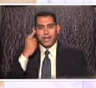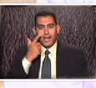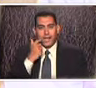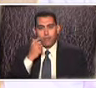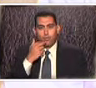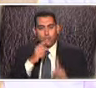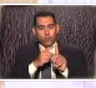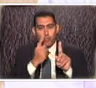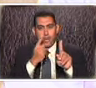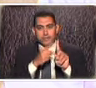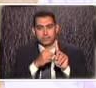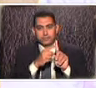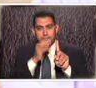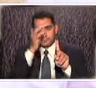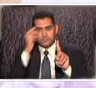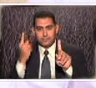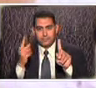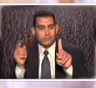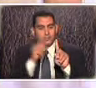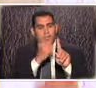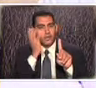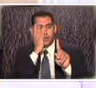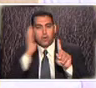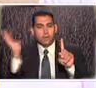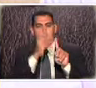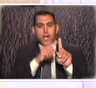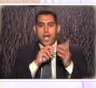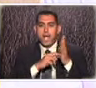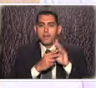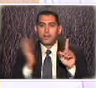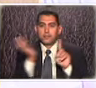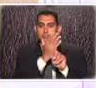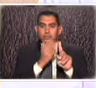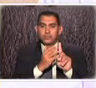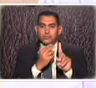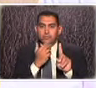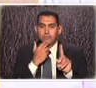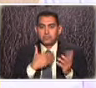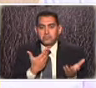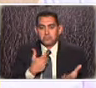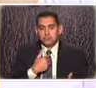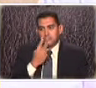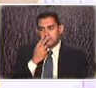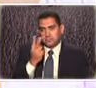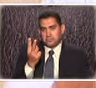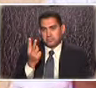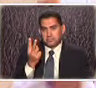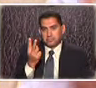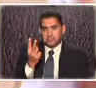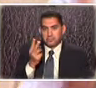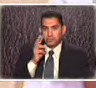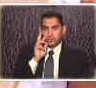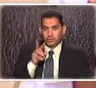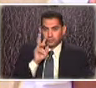النكته سالوا واحد يعني لو احد لطمك ماذا تفعل معه قال والله انظر لو كان